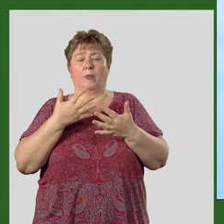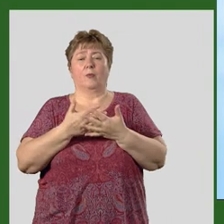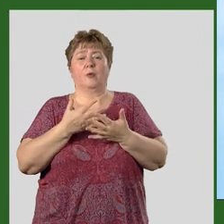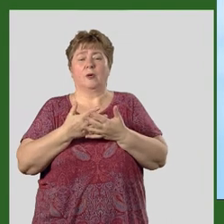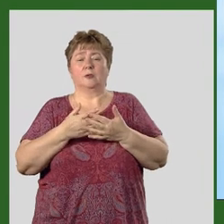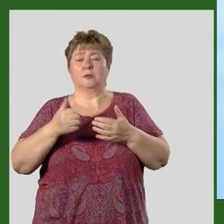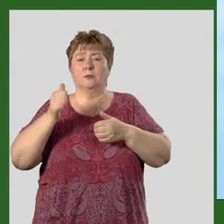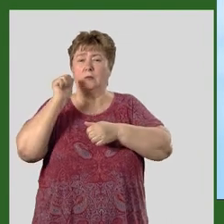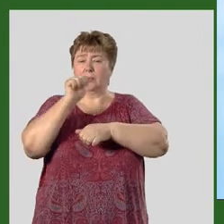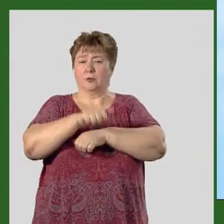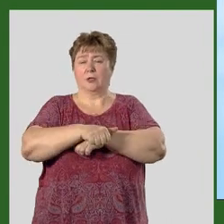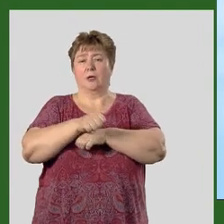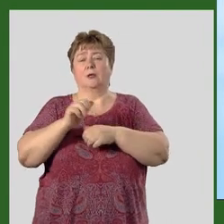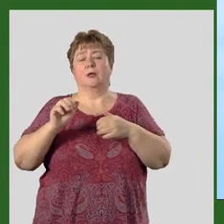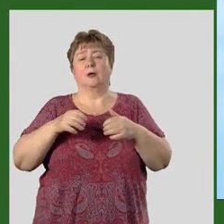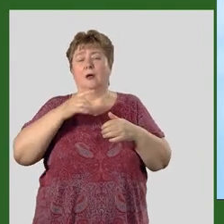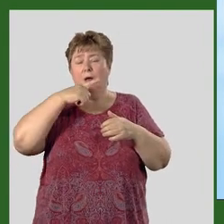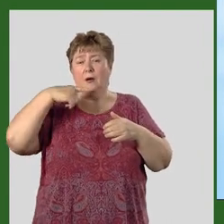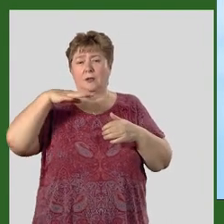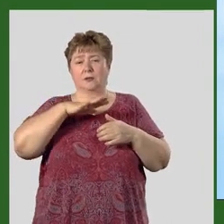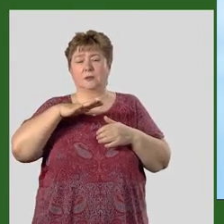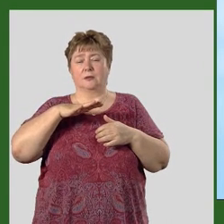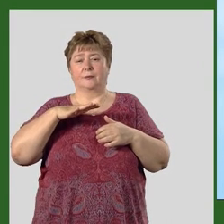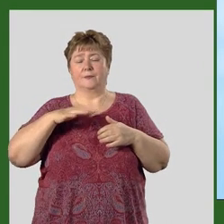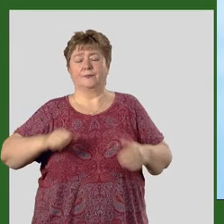показателю лидирует Россия.